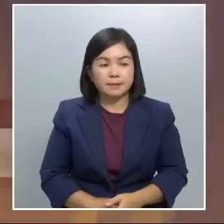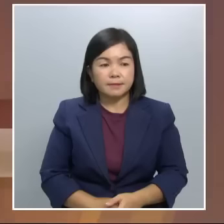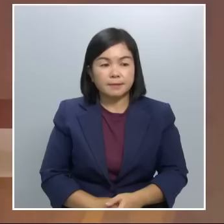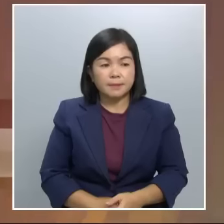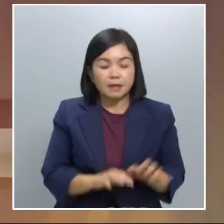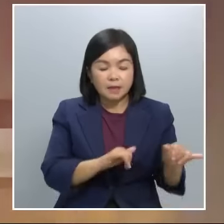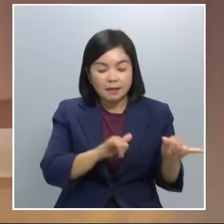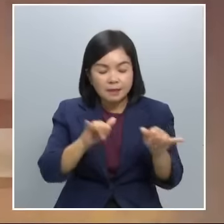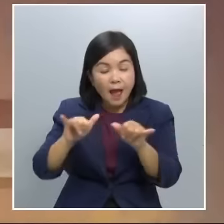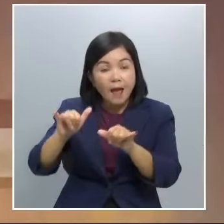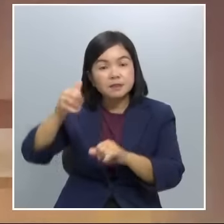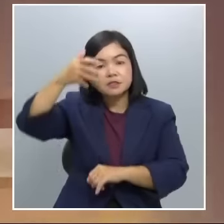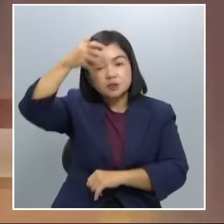โตเป็นของห้างหุ้นส่วนจำกัดแห่ง